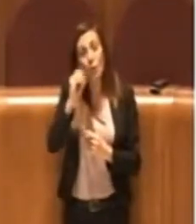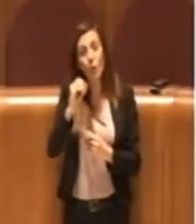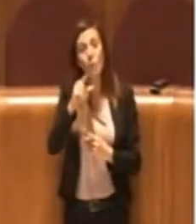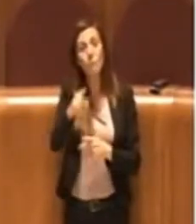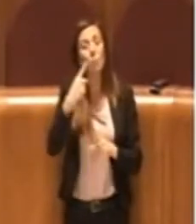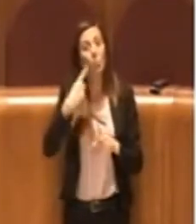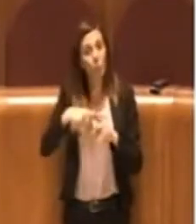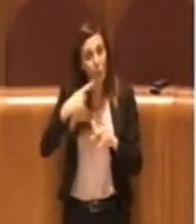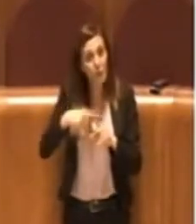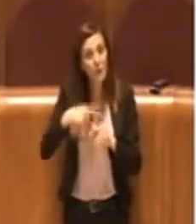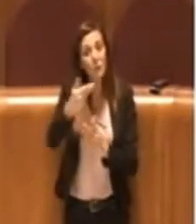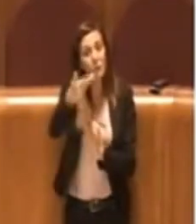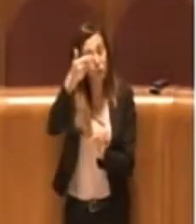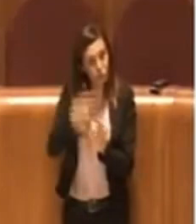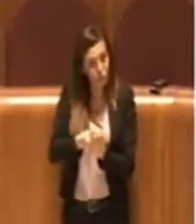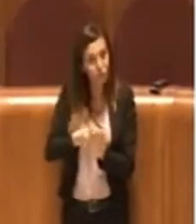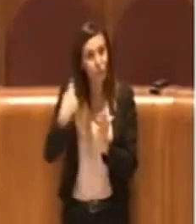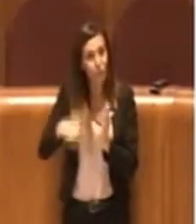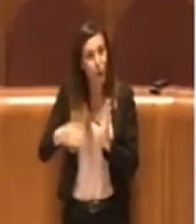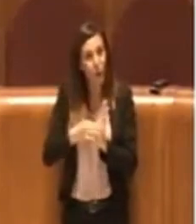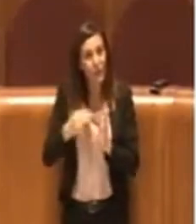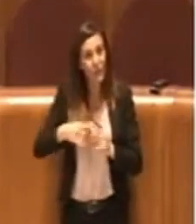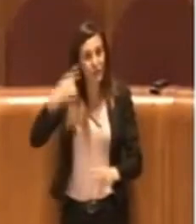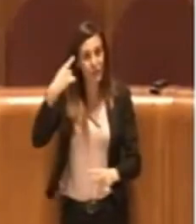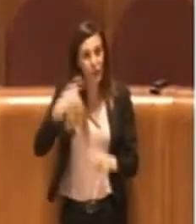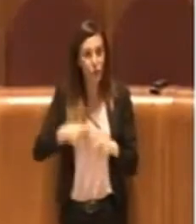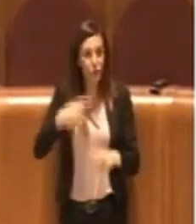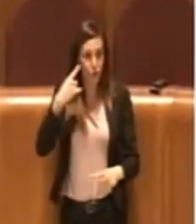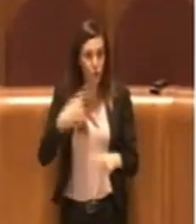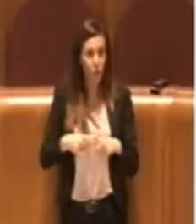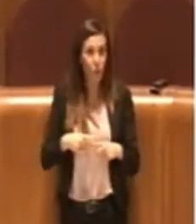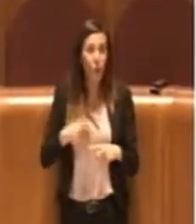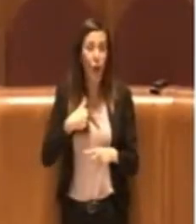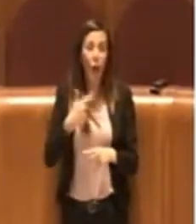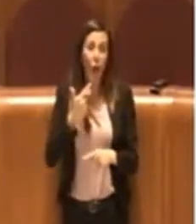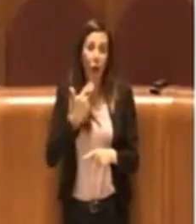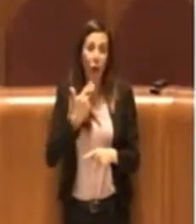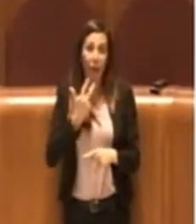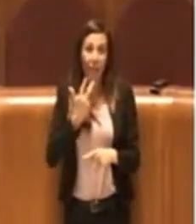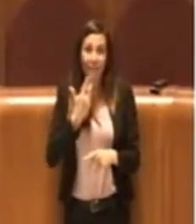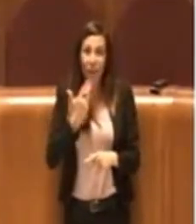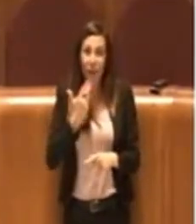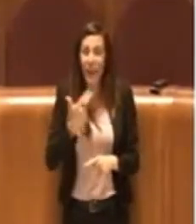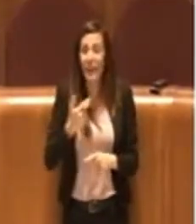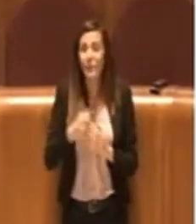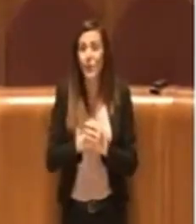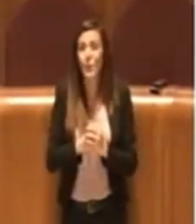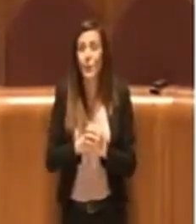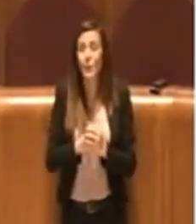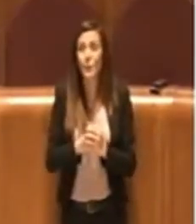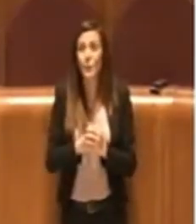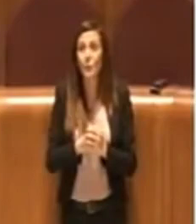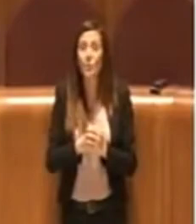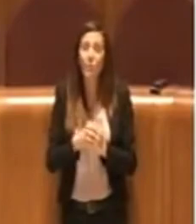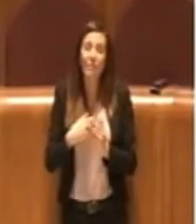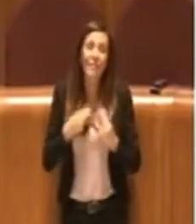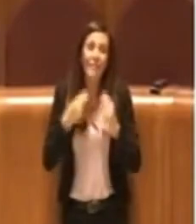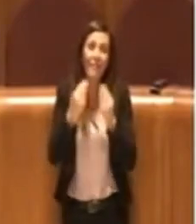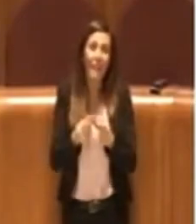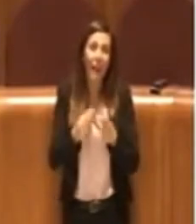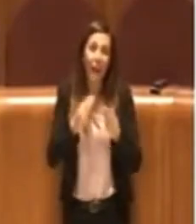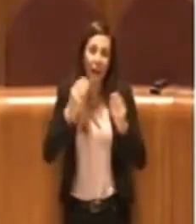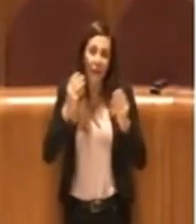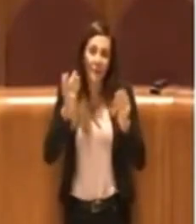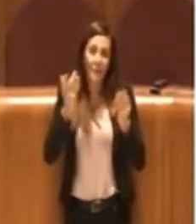la maggioranza voterà sì a questo ordine del giorno. Volevo fare alcuni chiarimenti